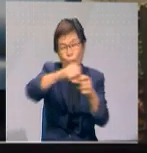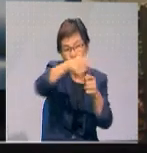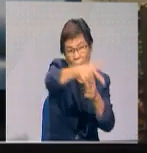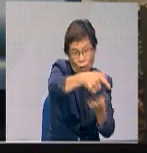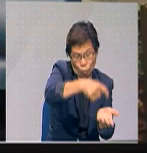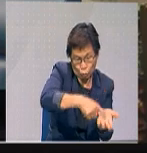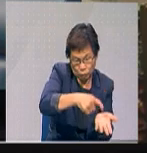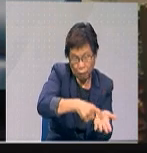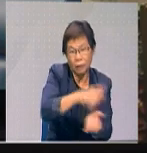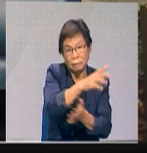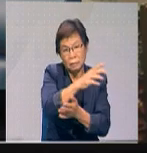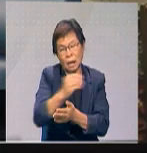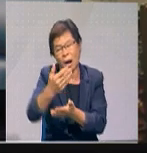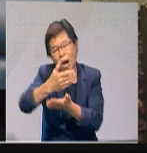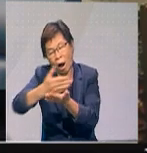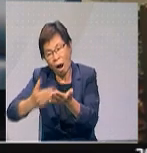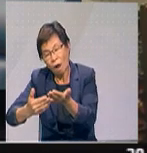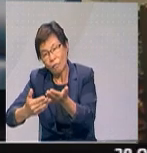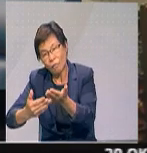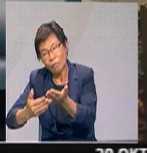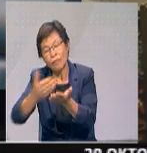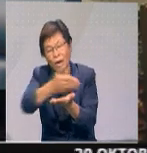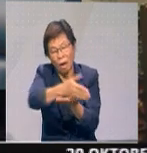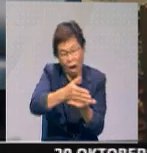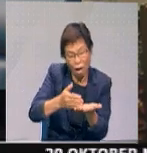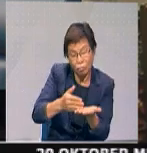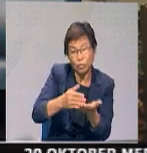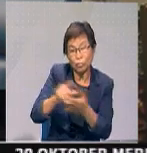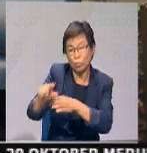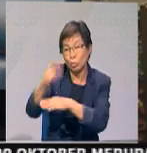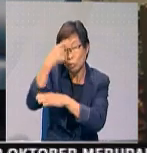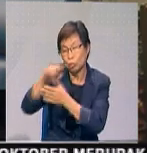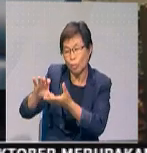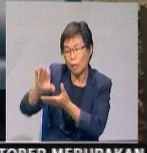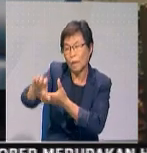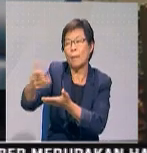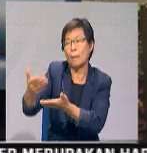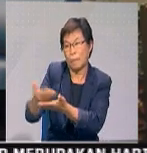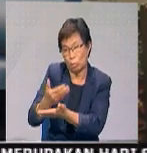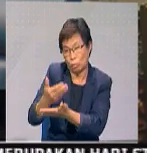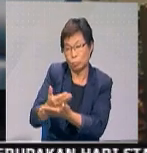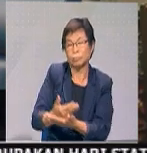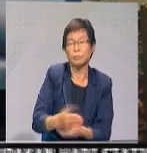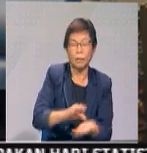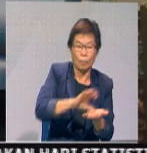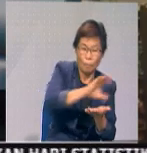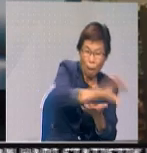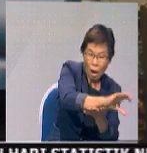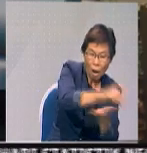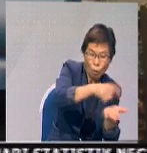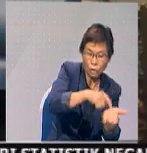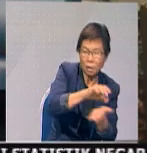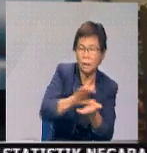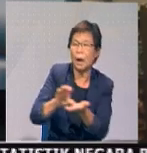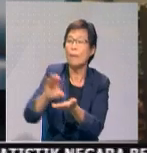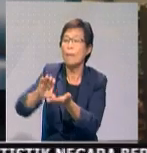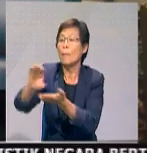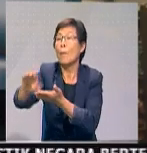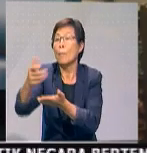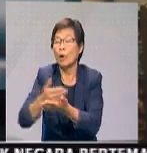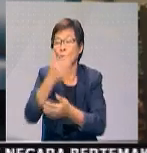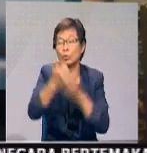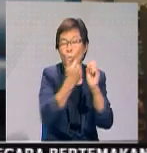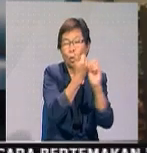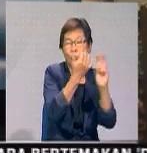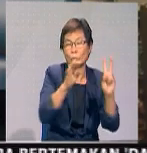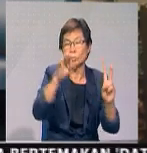hutang, sementara sebahagian lagi digunakan bagi tujuan pelaburan baru. Bagi tahun kewangan 2019,